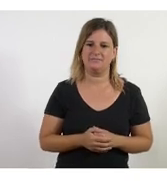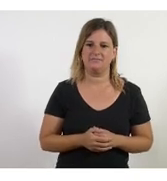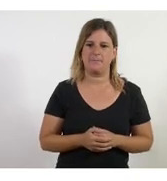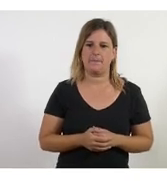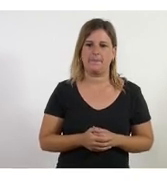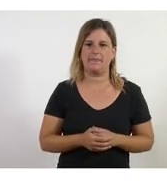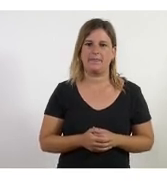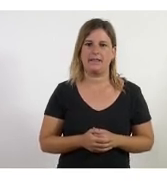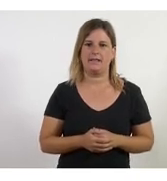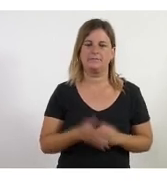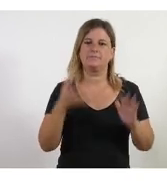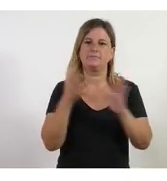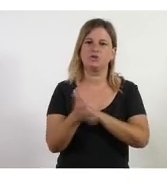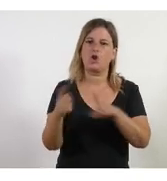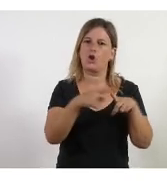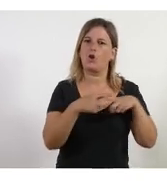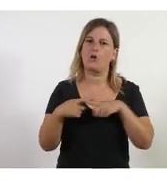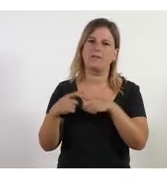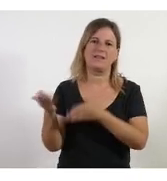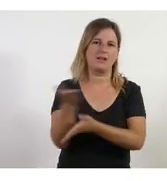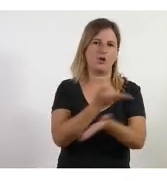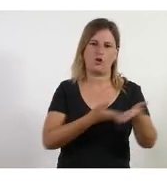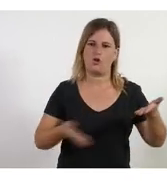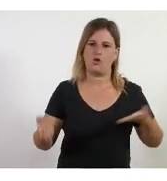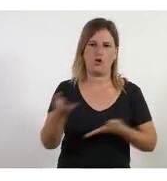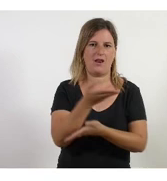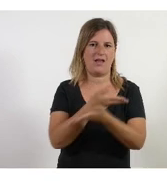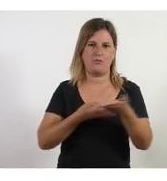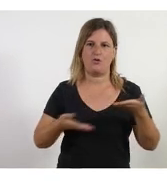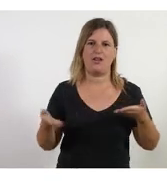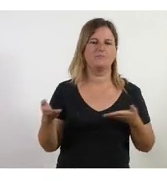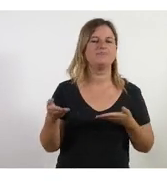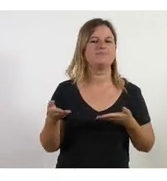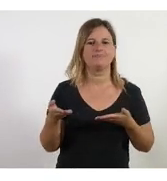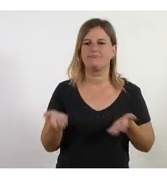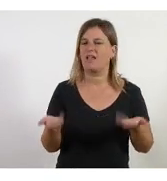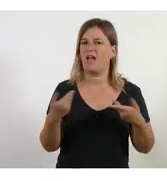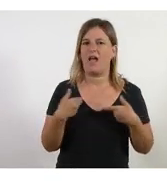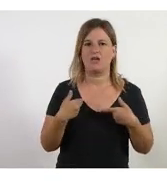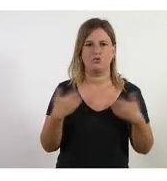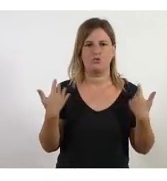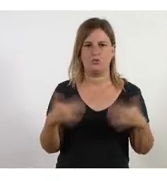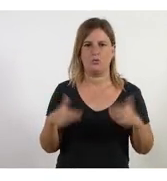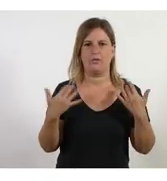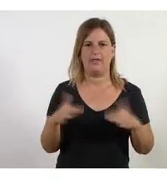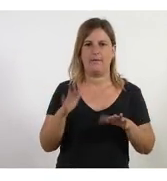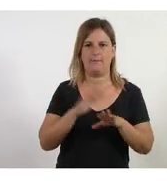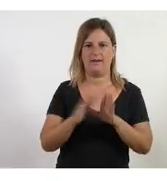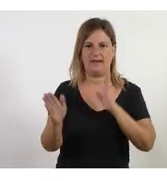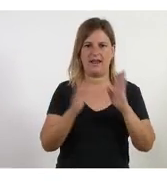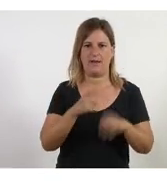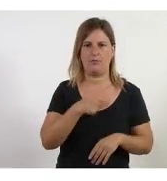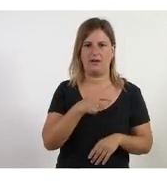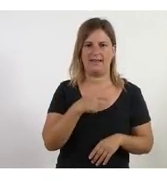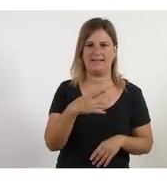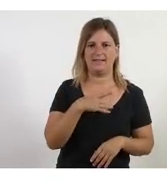Per tant, compartir i col·laborar és quelcom que ens ajuda moltíssim en moments d'incertesa. I